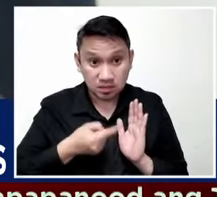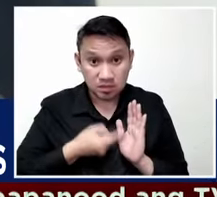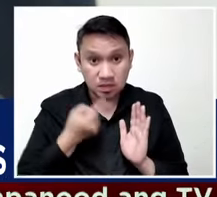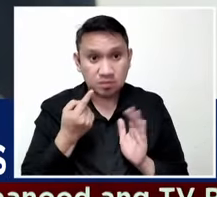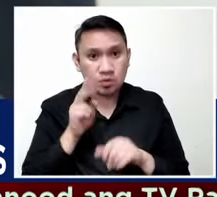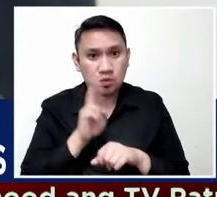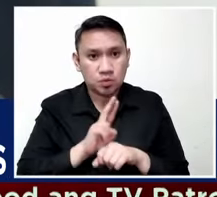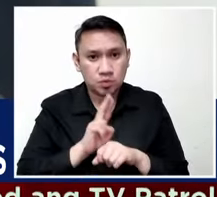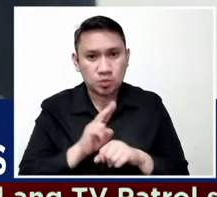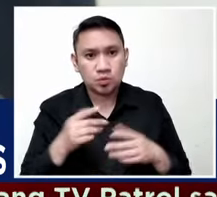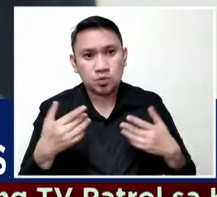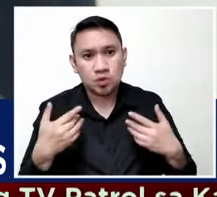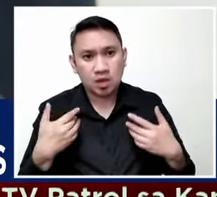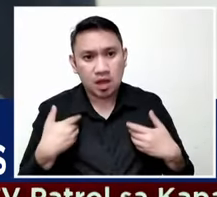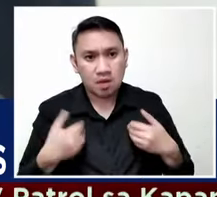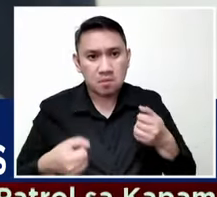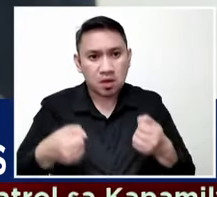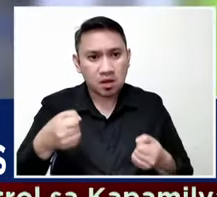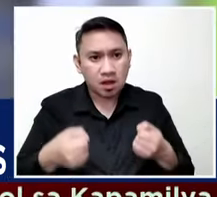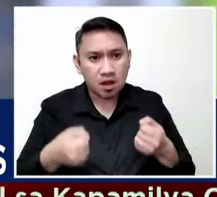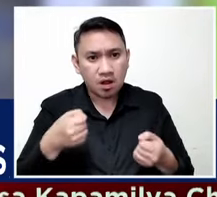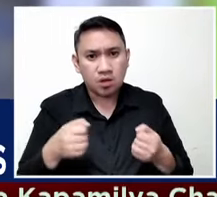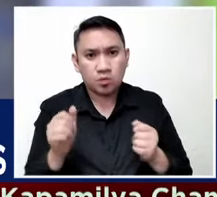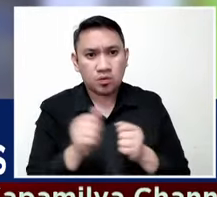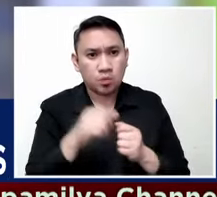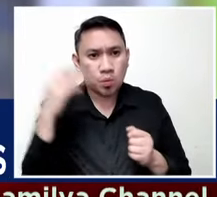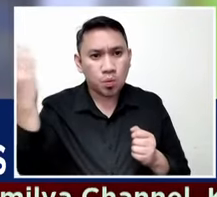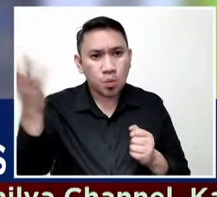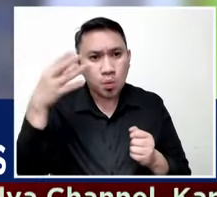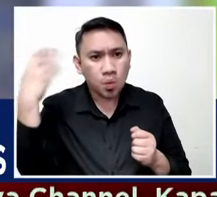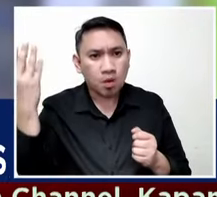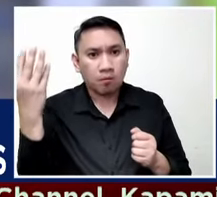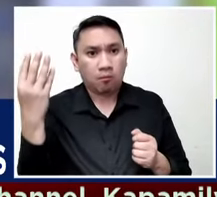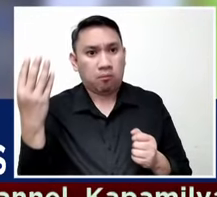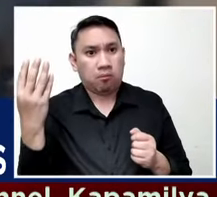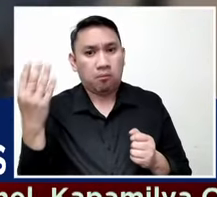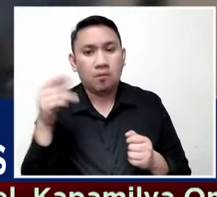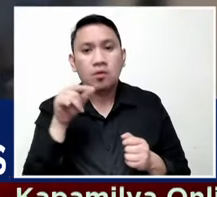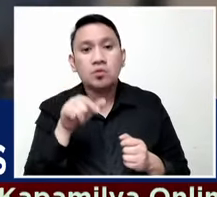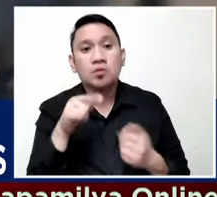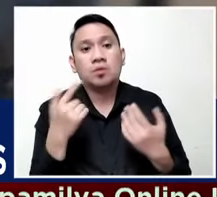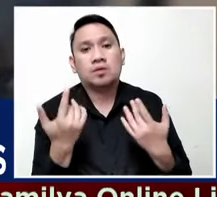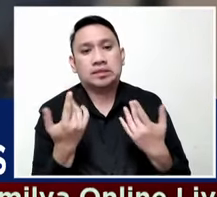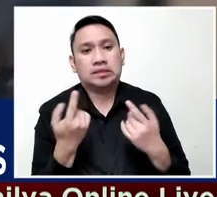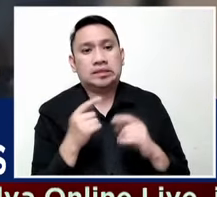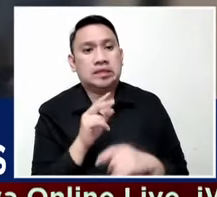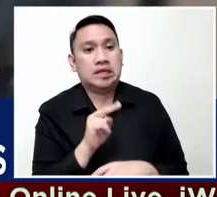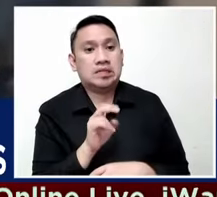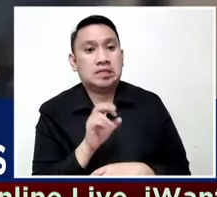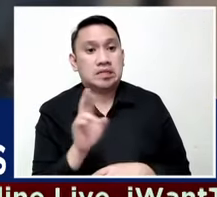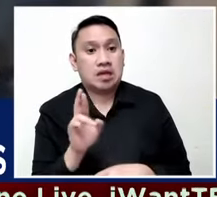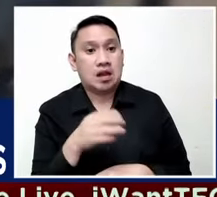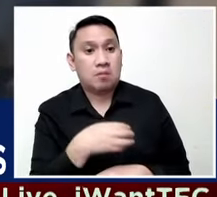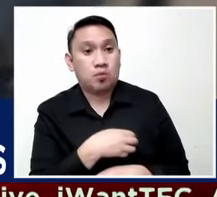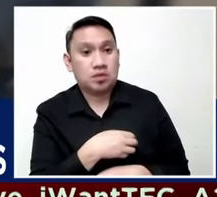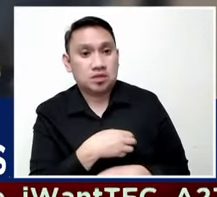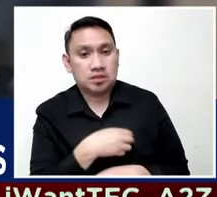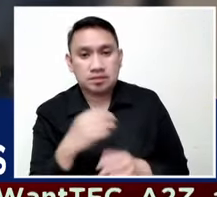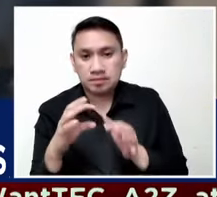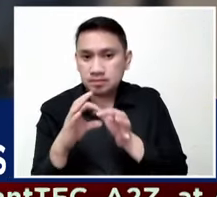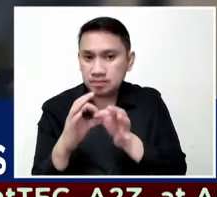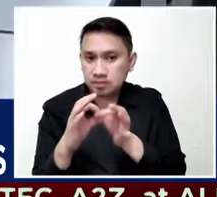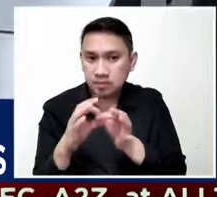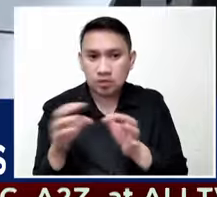vehicle na may siren. Ayon kay Nartates, nakikipag-ugnayan ng NCRPO sa mga kaukulang ahensya